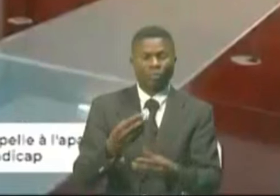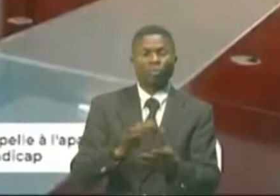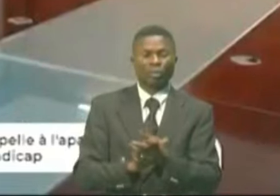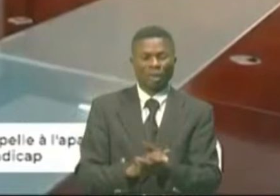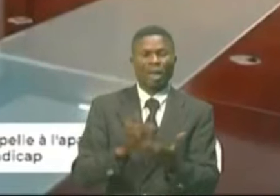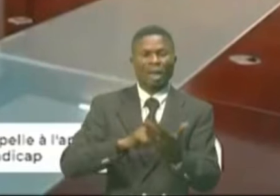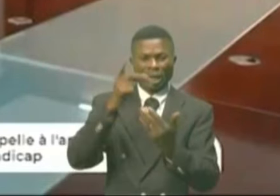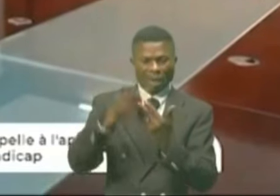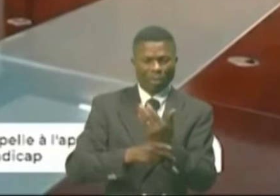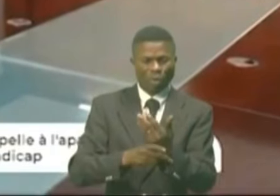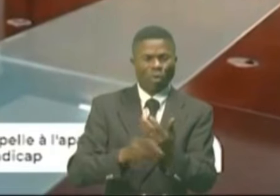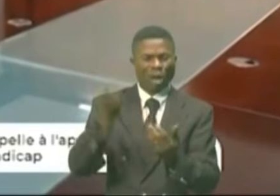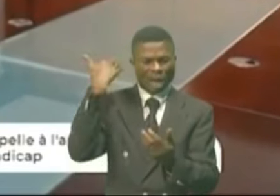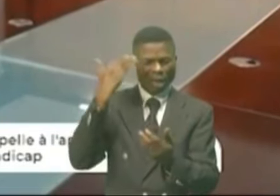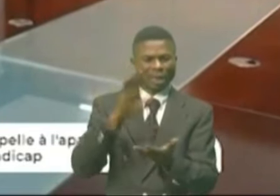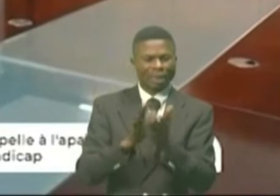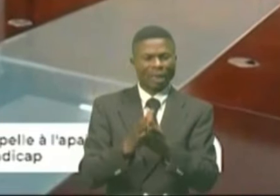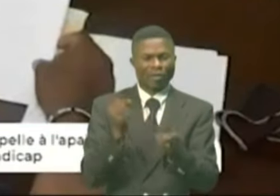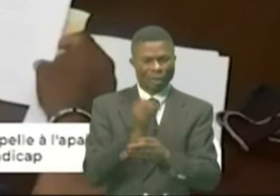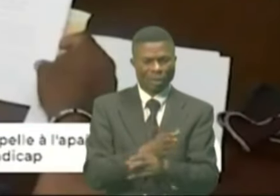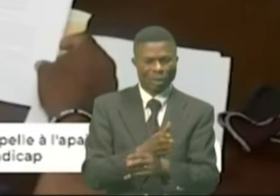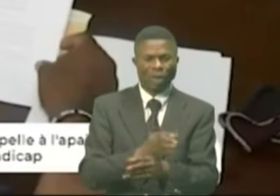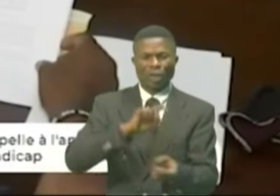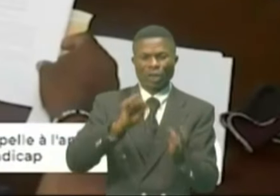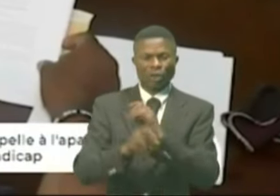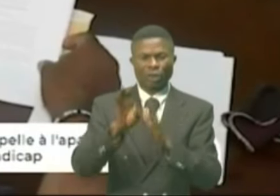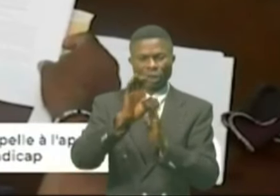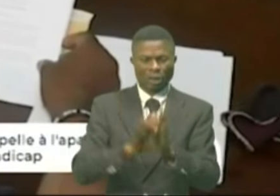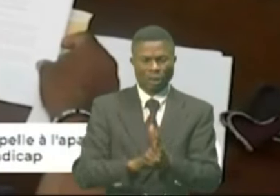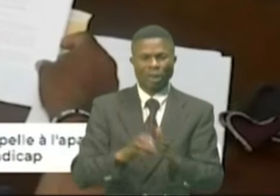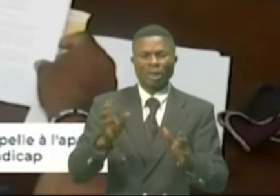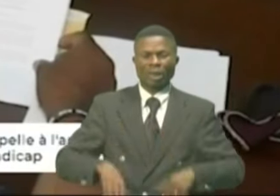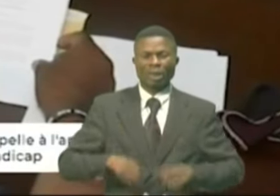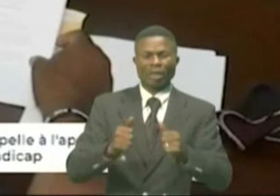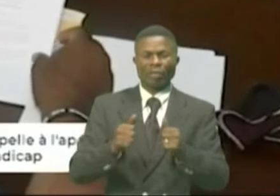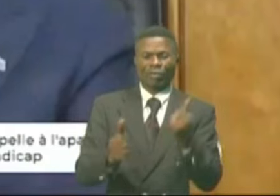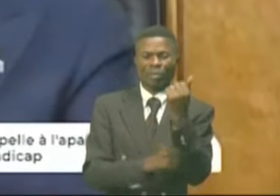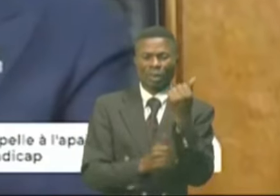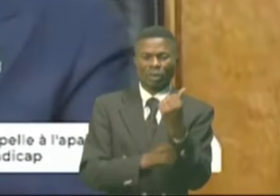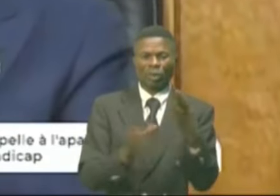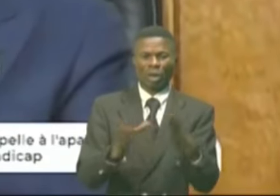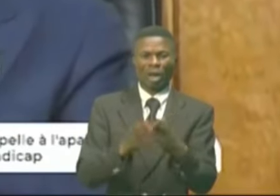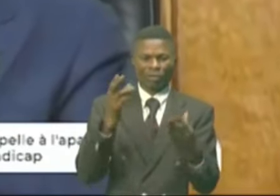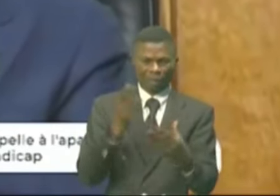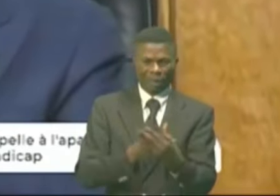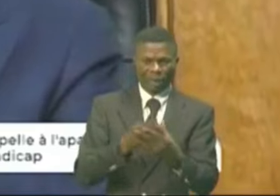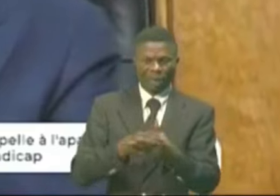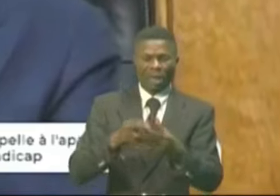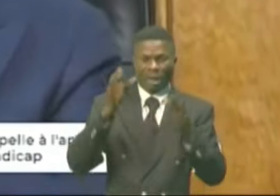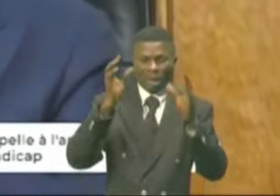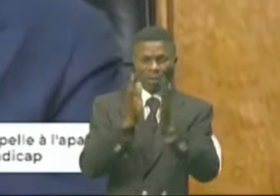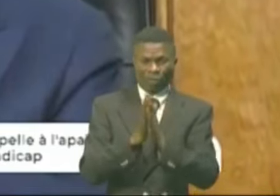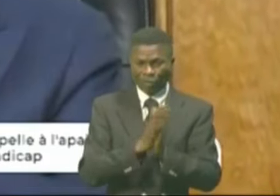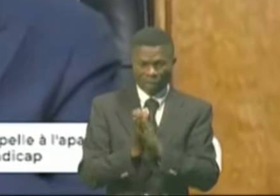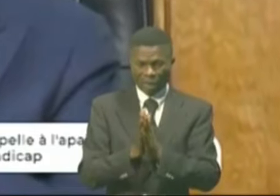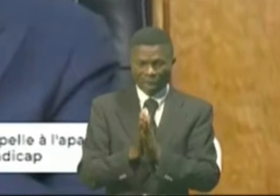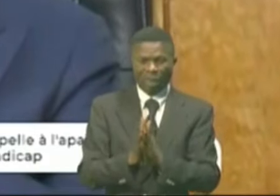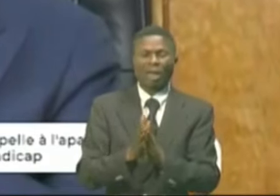qui est déjà couché sur papier pour améliorer les conditions de vie des handicapés. Le président de l'Assemblée nationale a